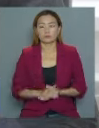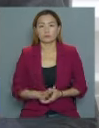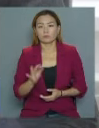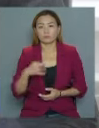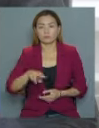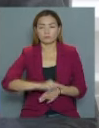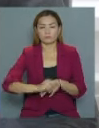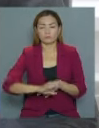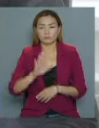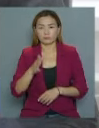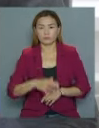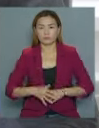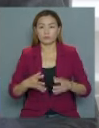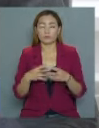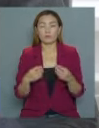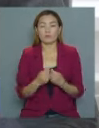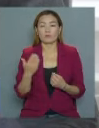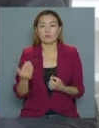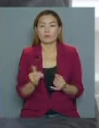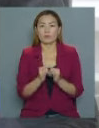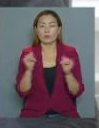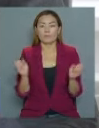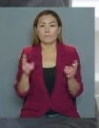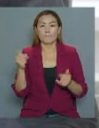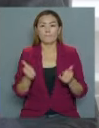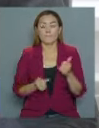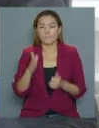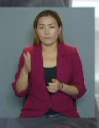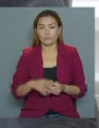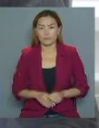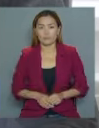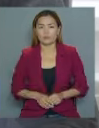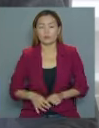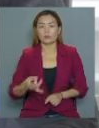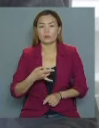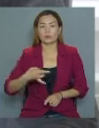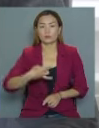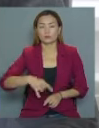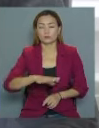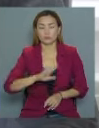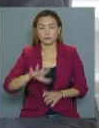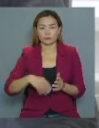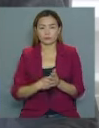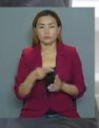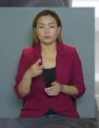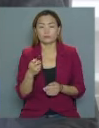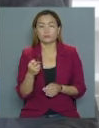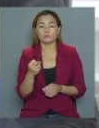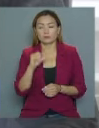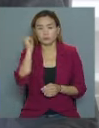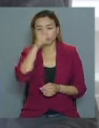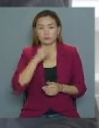дәріптеуге, отбасы мәртебесін арттыруға бағытталған конкурс. Елімізде бұл 2014 жылдан бері қарай